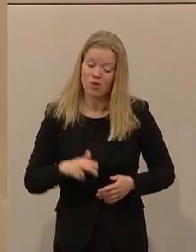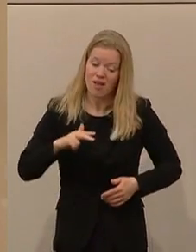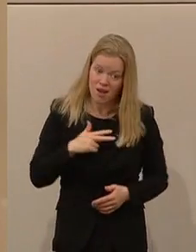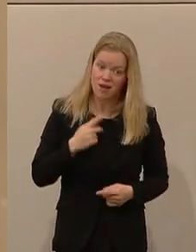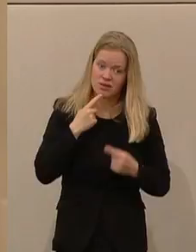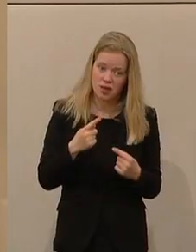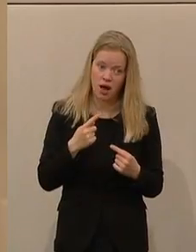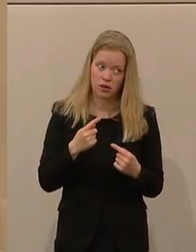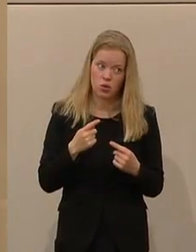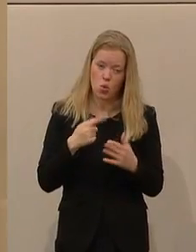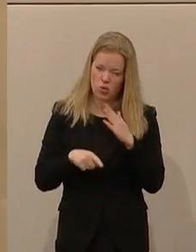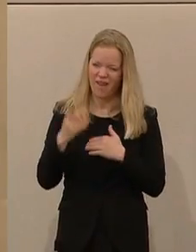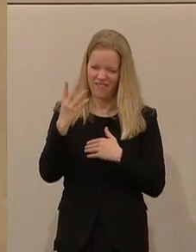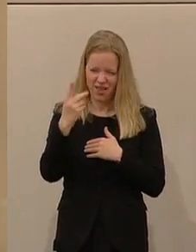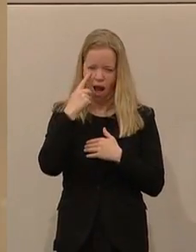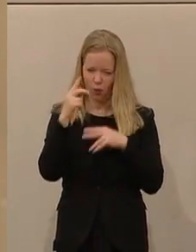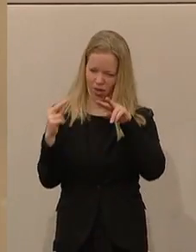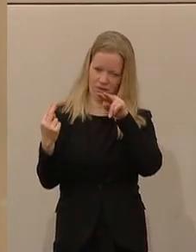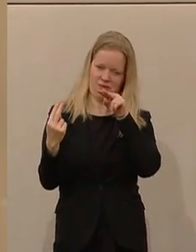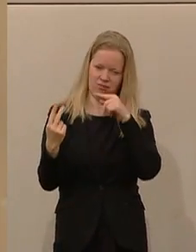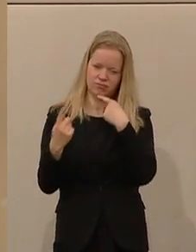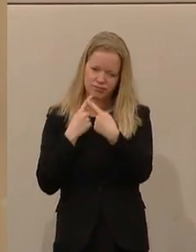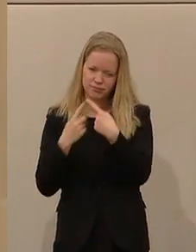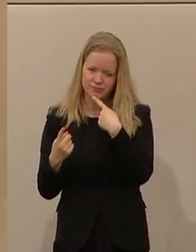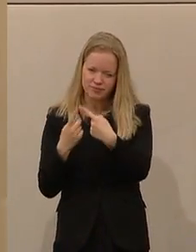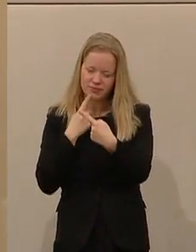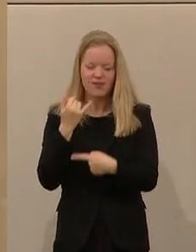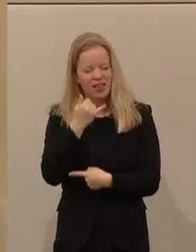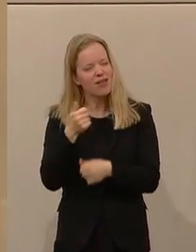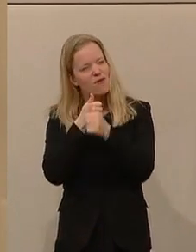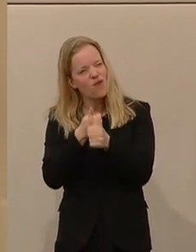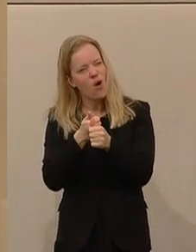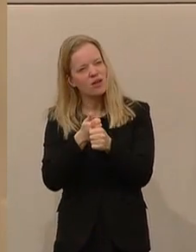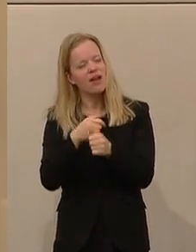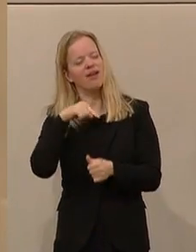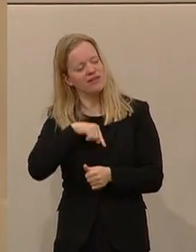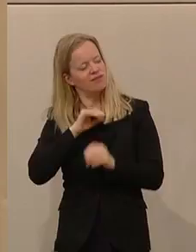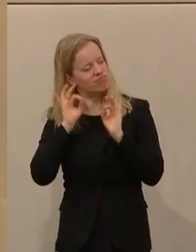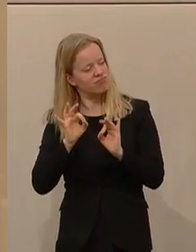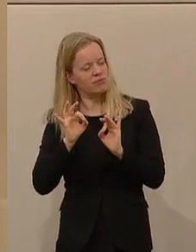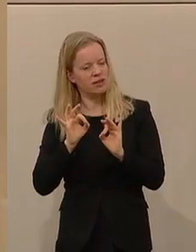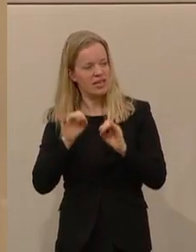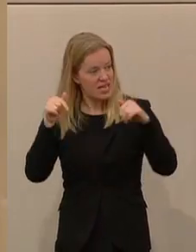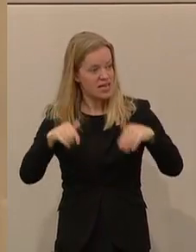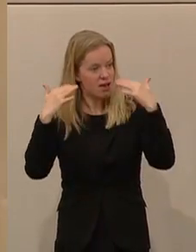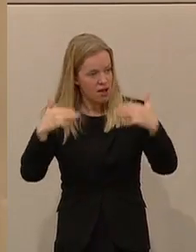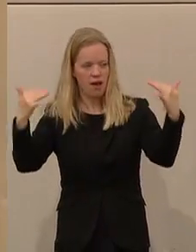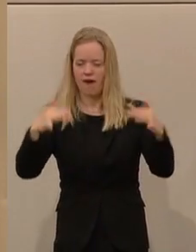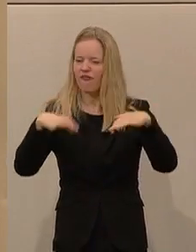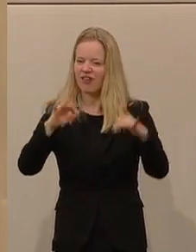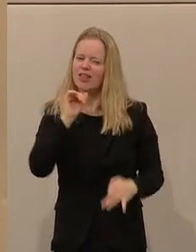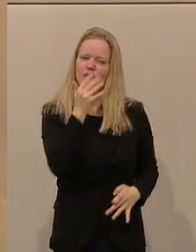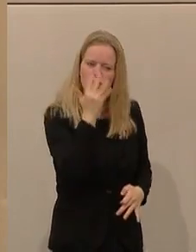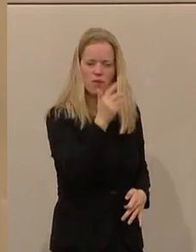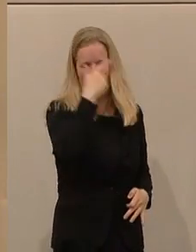wenn wir unter vier Augen sprechen, wenn jeder von Ihnen dem besten Wissen und Gewissen folgt, behaupte ich, finden Sie da herinnen keine fünf Leute. Keine fünf